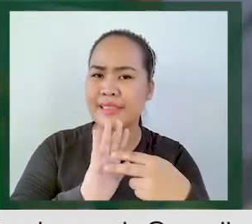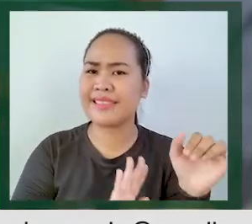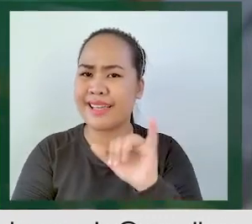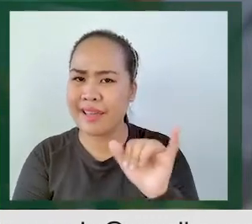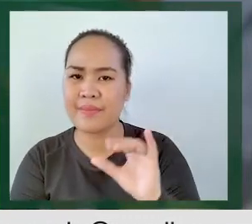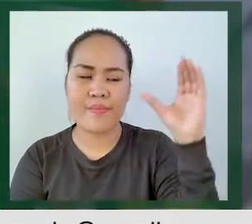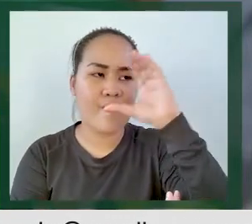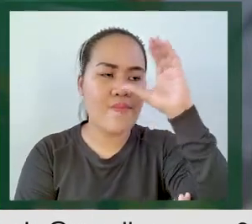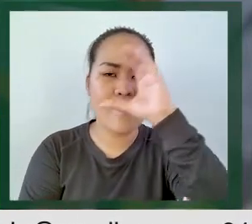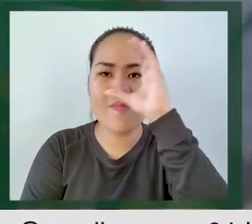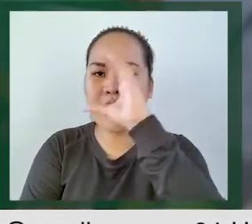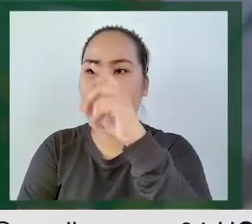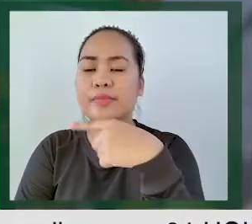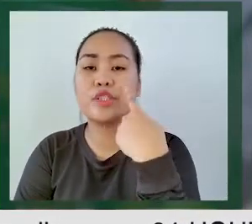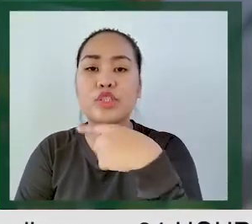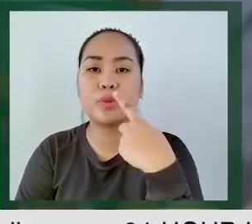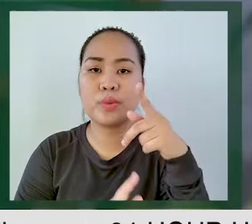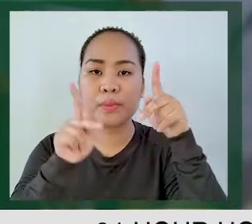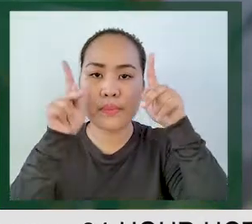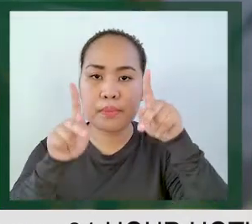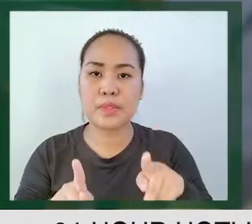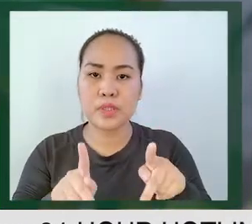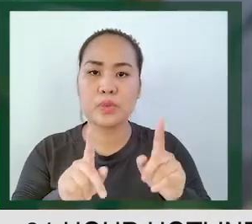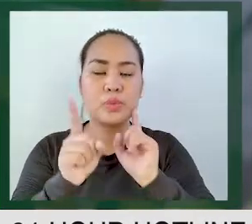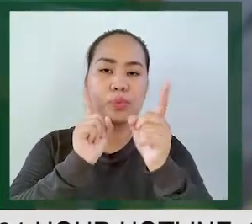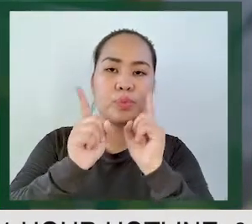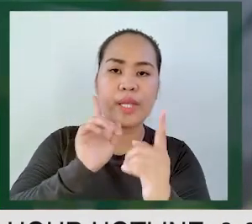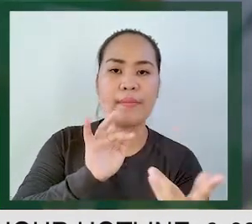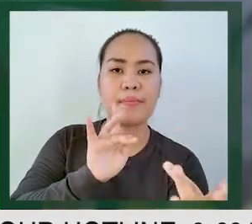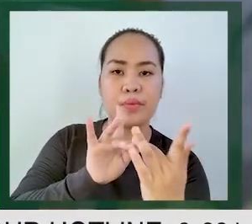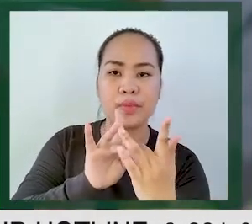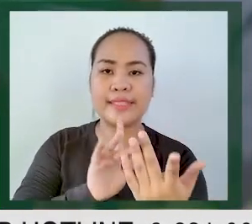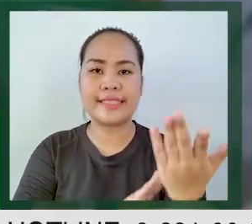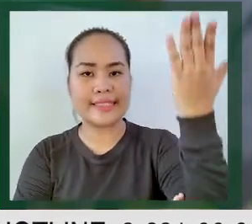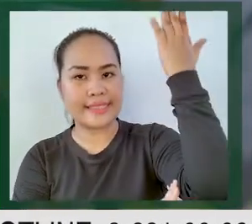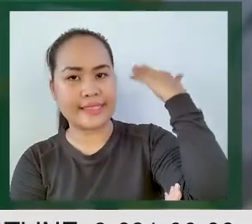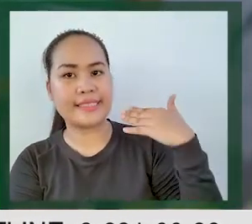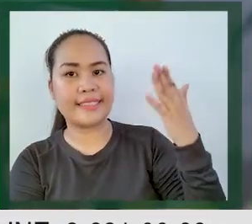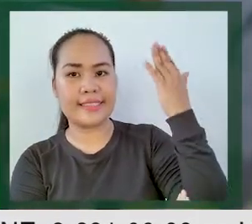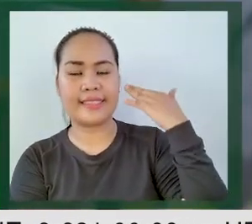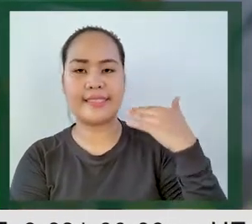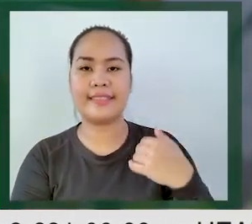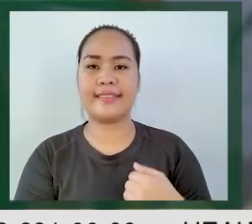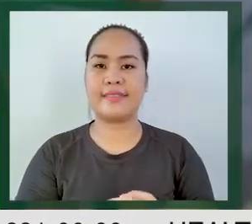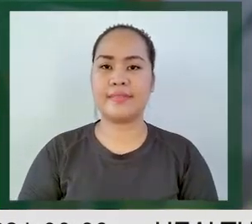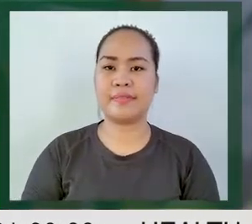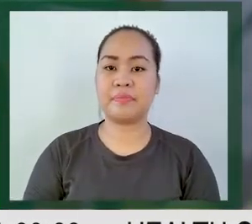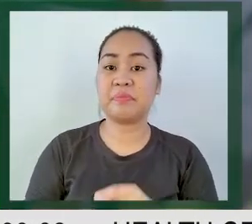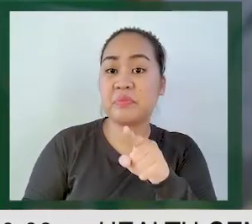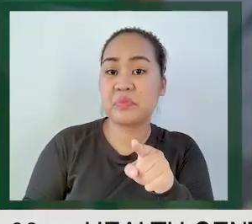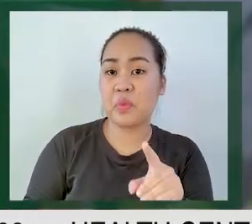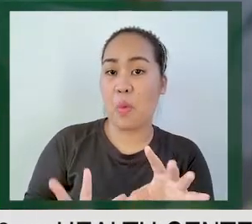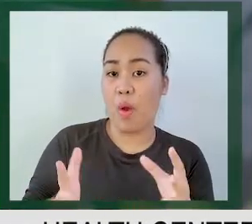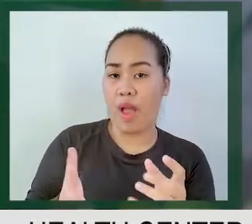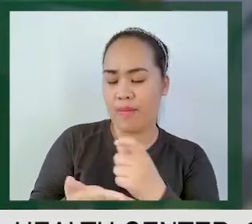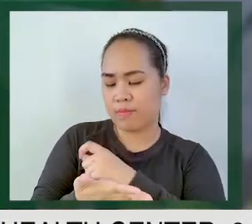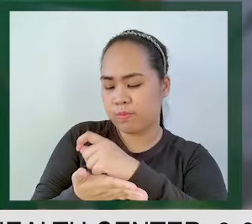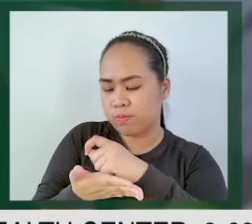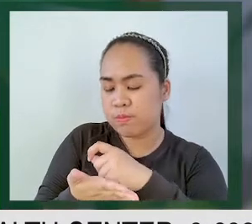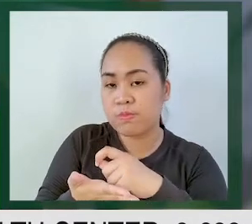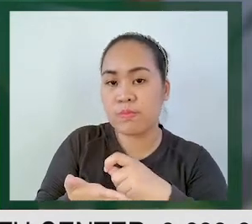no? So, kung kayo po, wala kayong journal niyan, wala kayong listahan kung sino man lang, kawawa naman